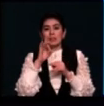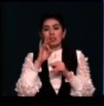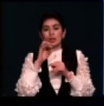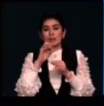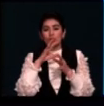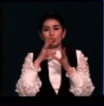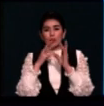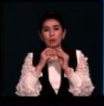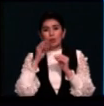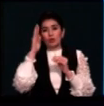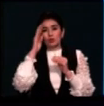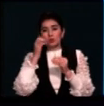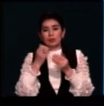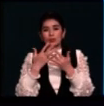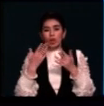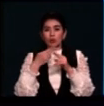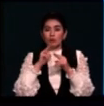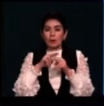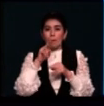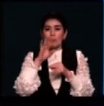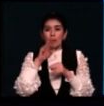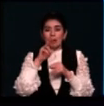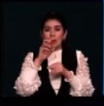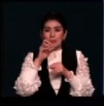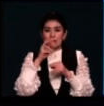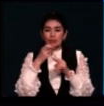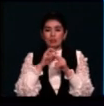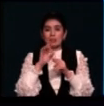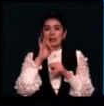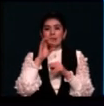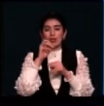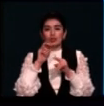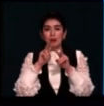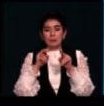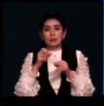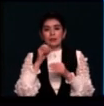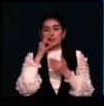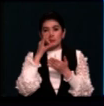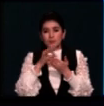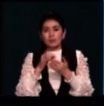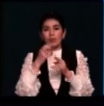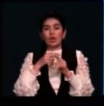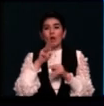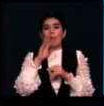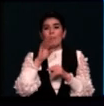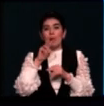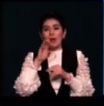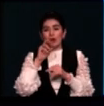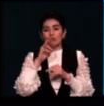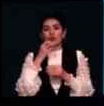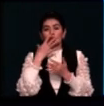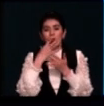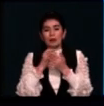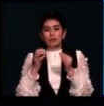reaksiya natijasida suv ajralib chiqadi, shuning uchun ham polikondensatsiyalanish reaksiyalari deyiladi. Molekulalari